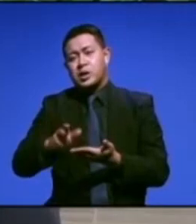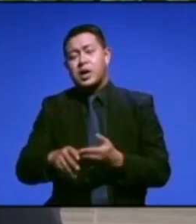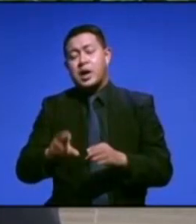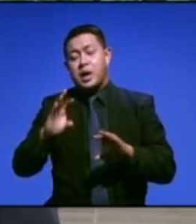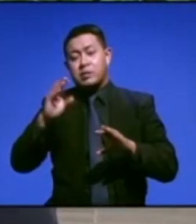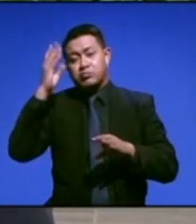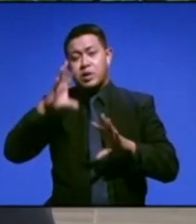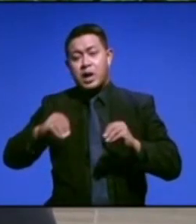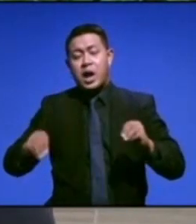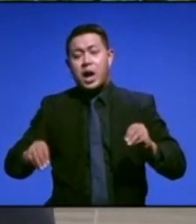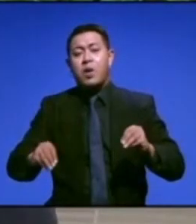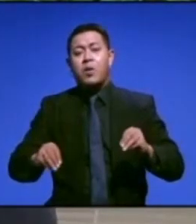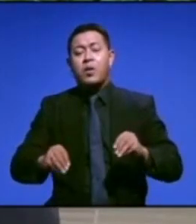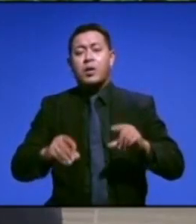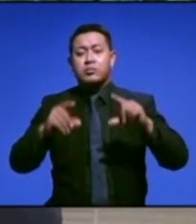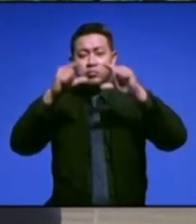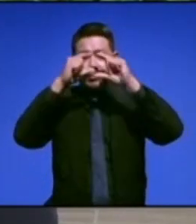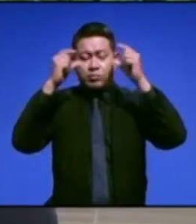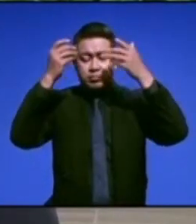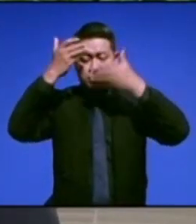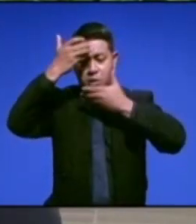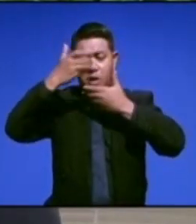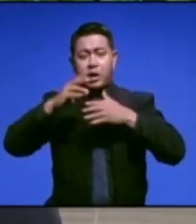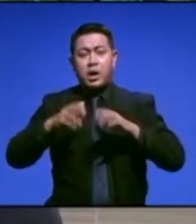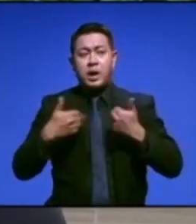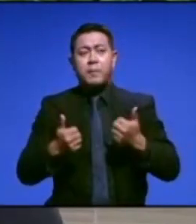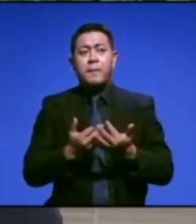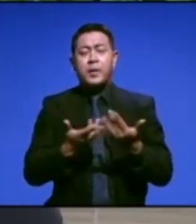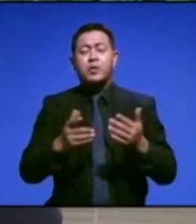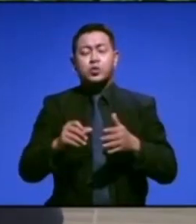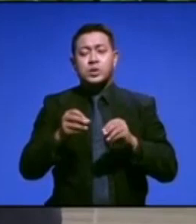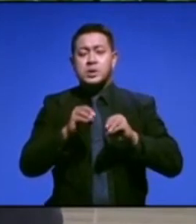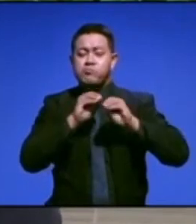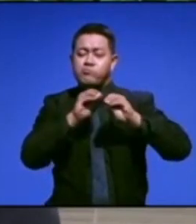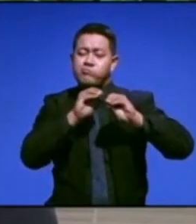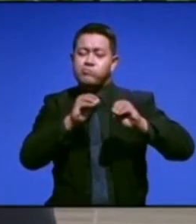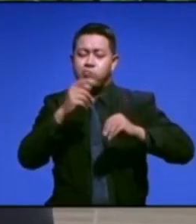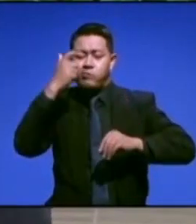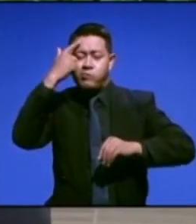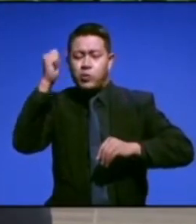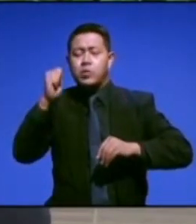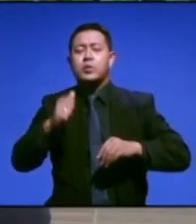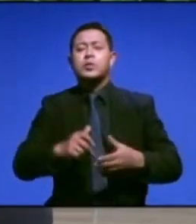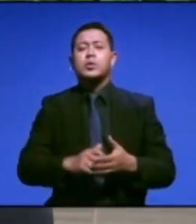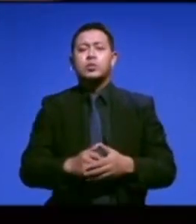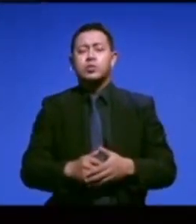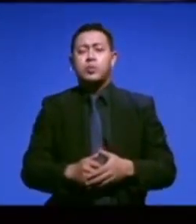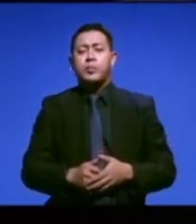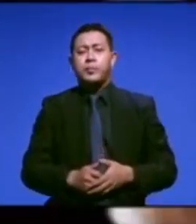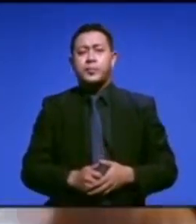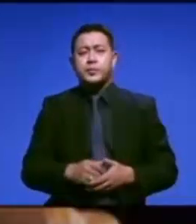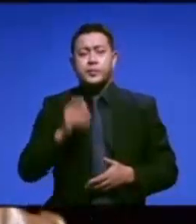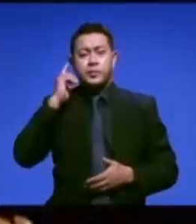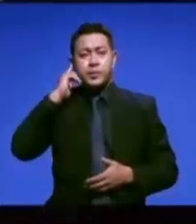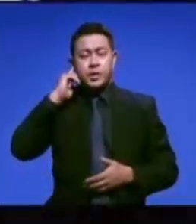hotel yang sudah dilengkapi dengan APD lengkap. Terus juga mereka sudah dilatih, dari skillnya juga tidak diragukan.